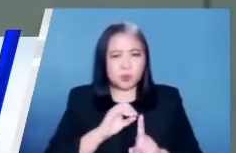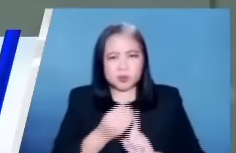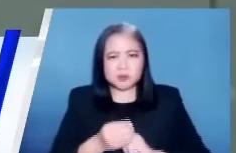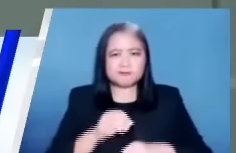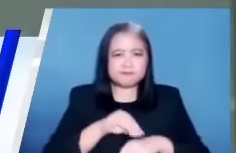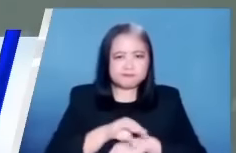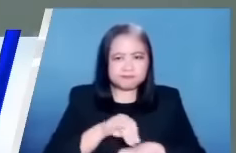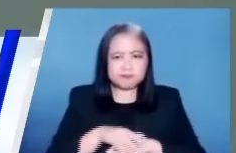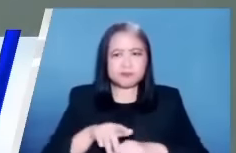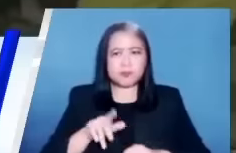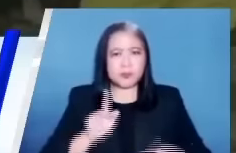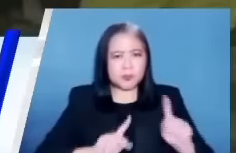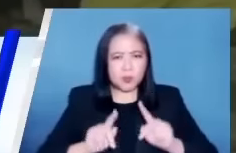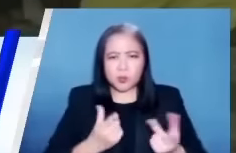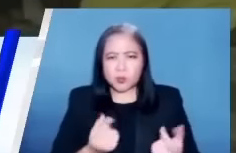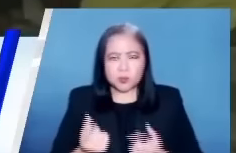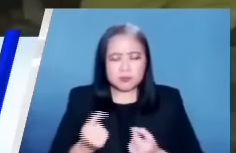ilang